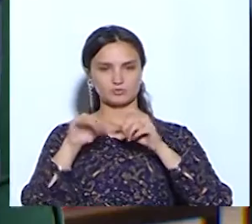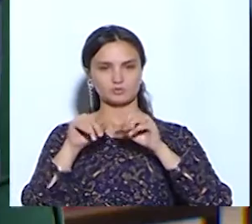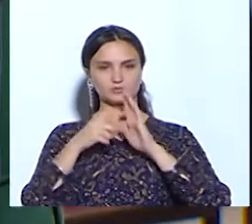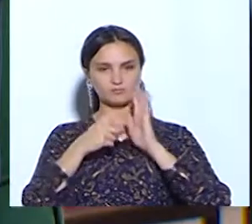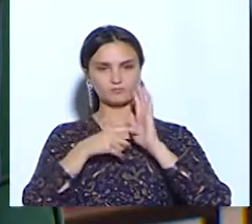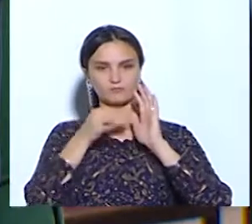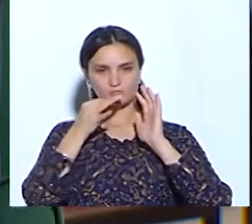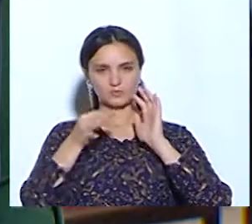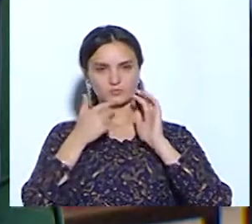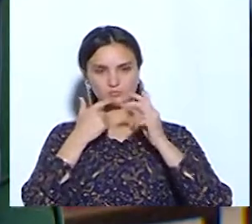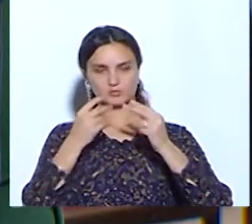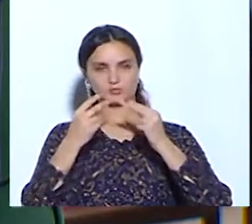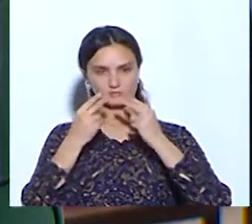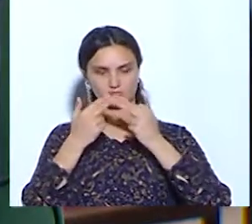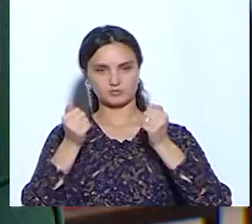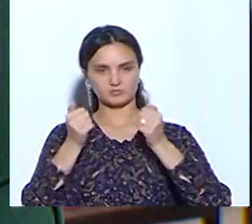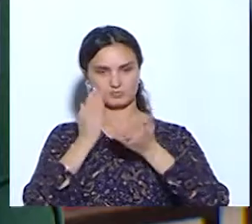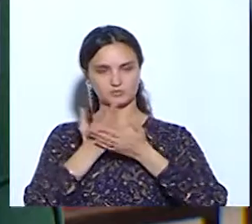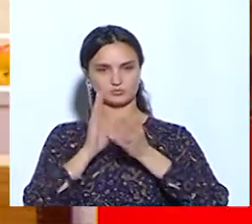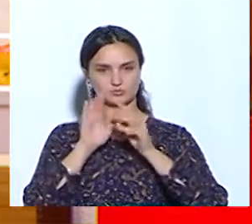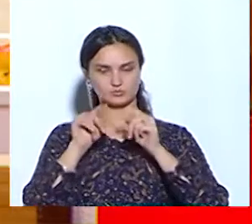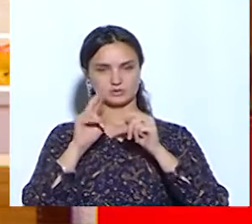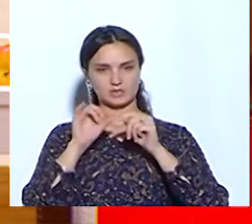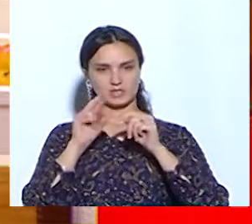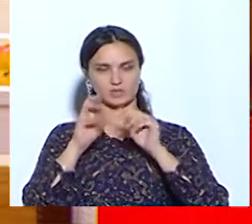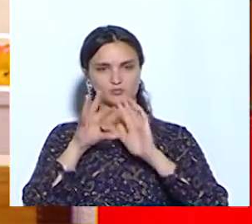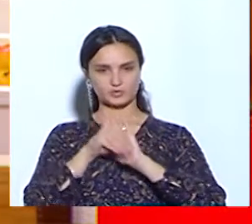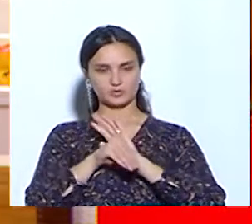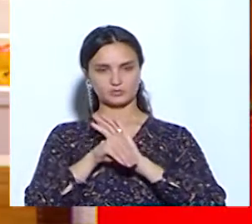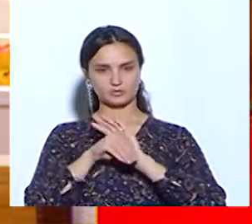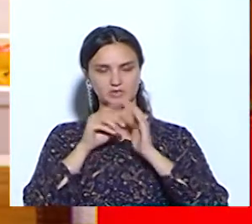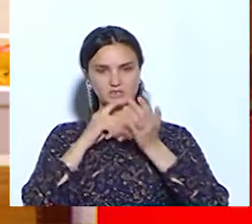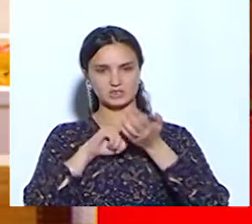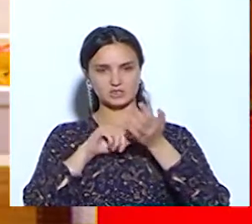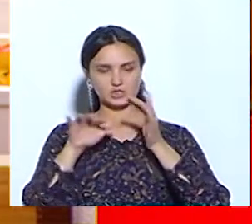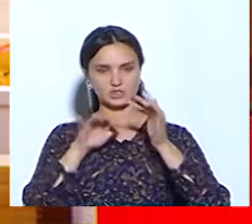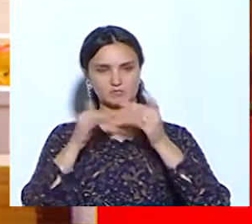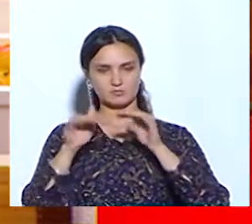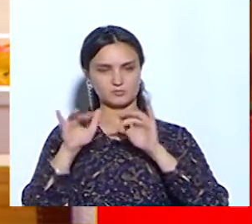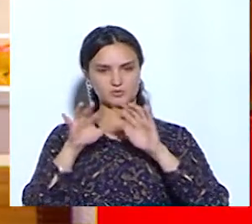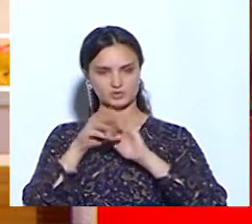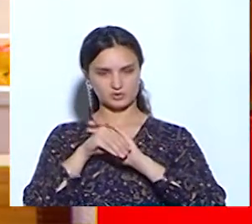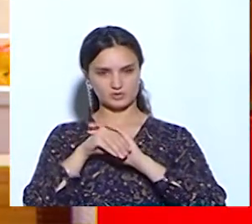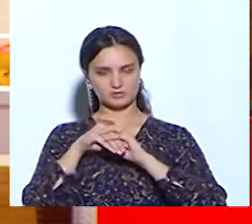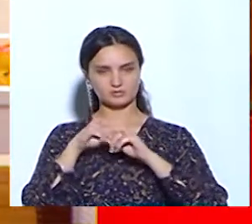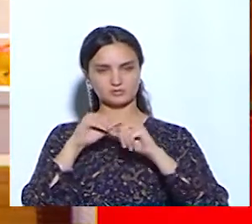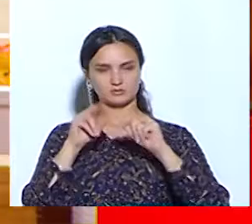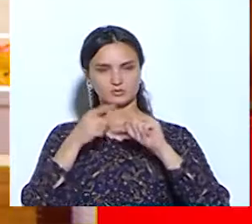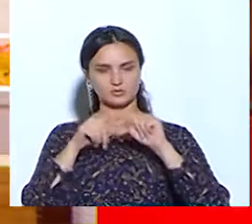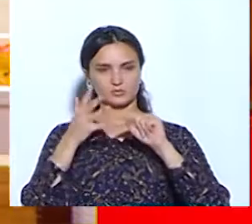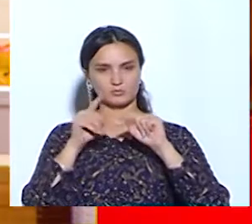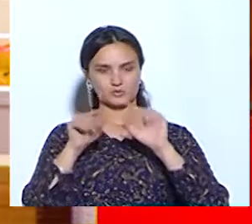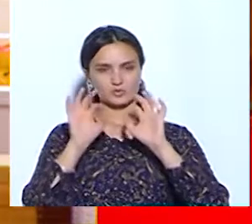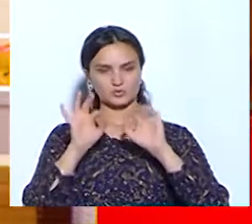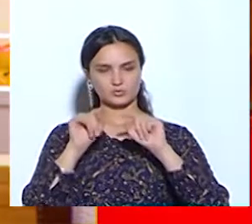გავარჩიოთ, ვუპასუხოთ მაყურებელს, ხო? არის თუ არა კალიუმი ჩართული სისხლის შედედების პროცესში? და